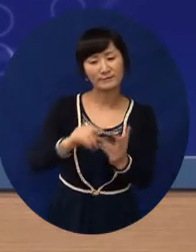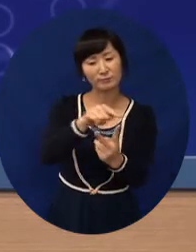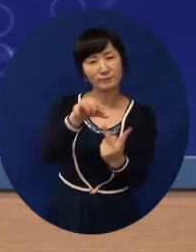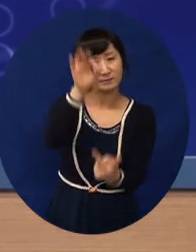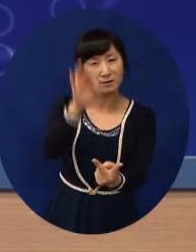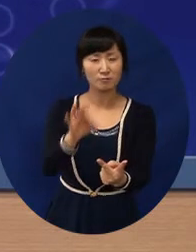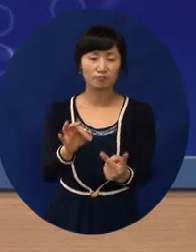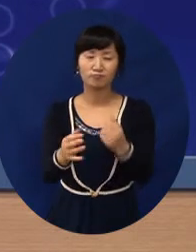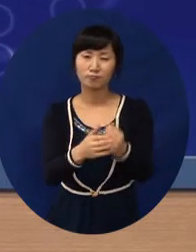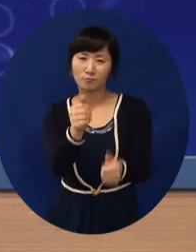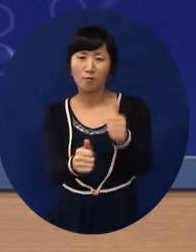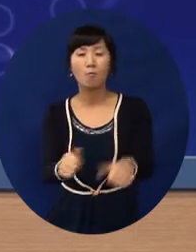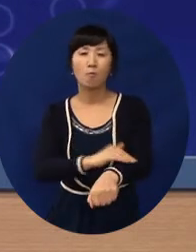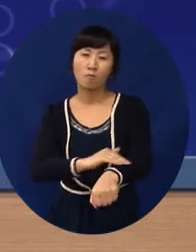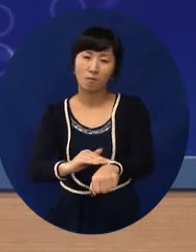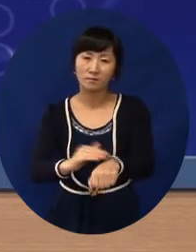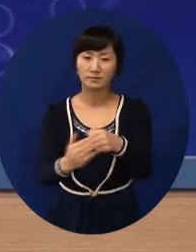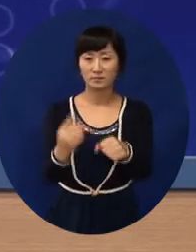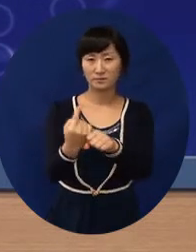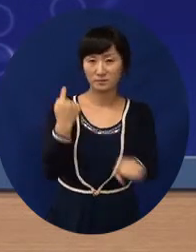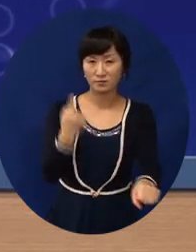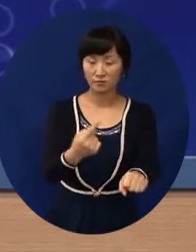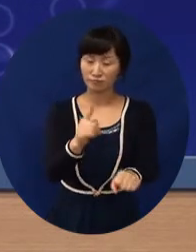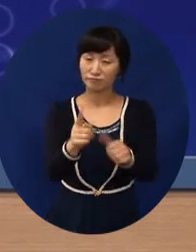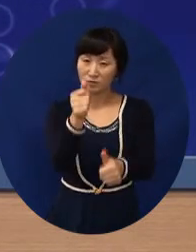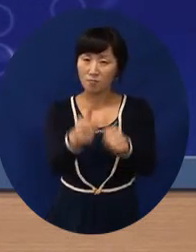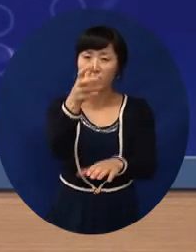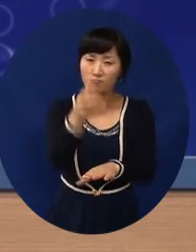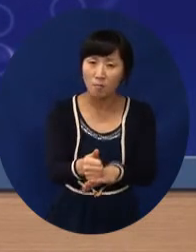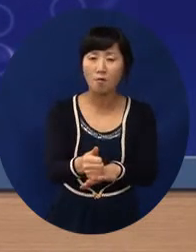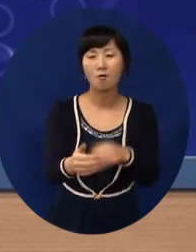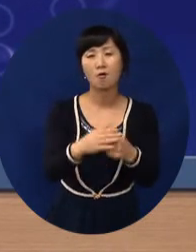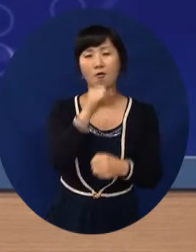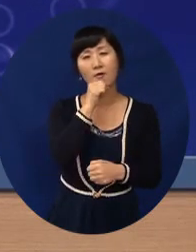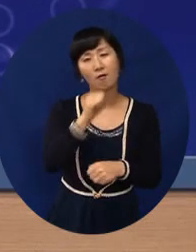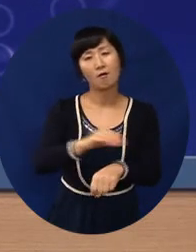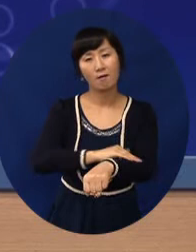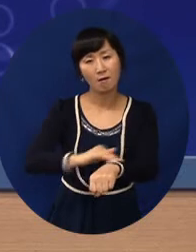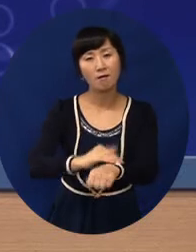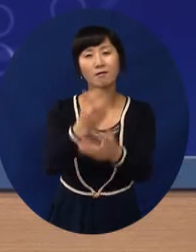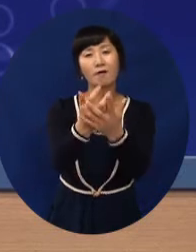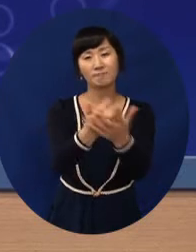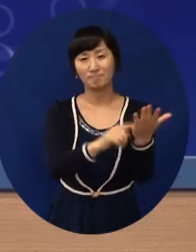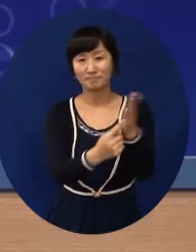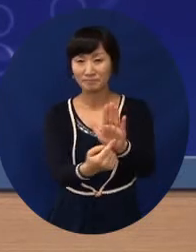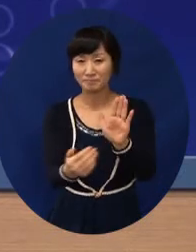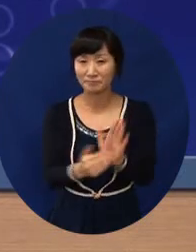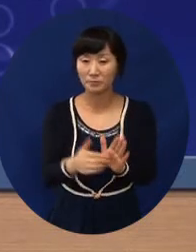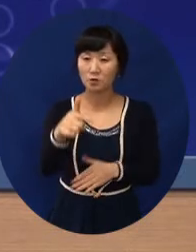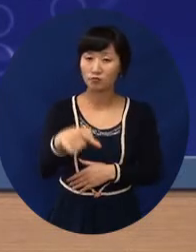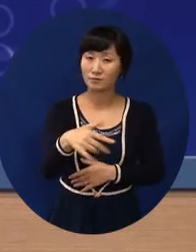선택형 수능에서도 강한 면모를 보이며 지난해 수능 시험에서 우수한 성적을 거뒀다는 자료가 발표됐습니다.